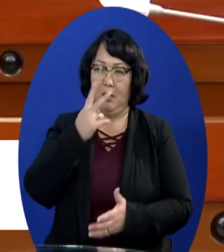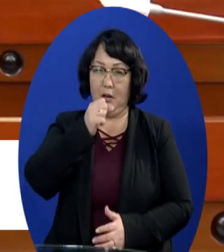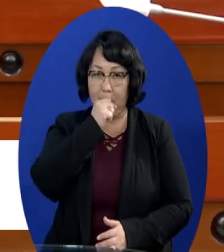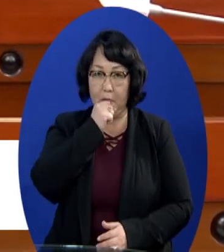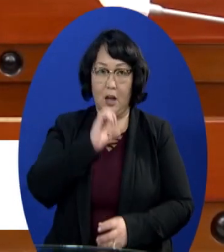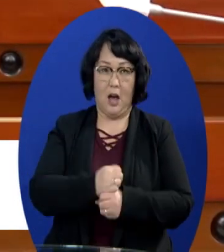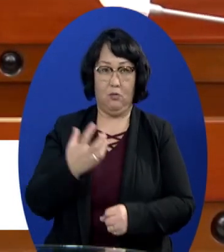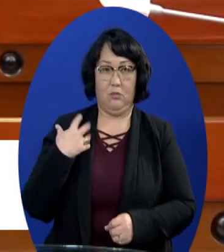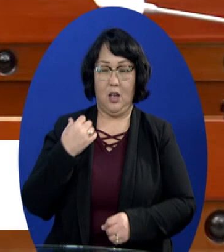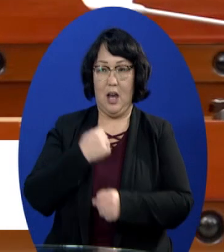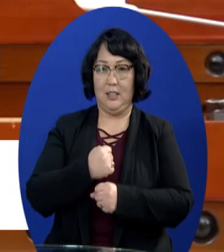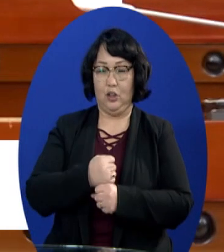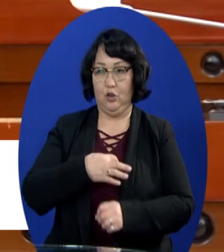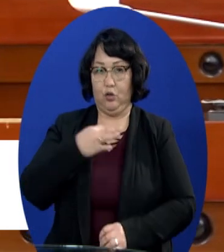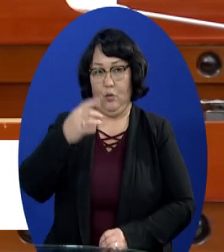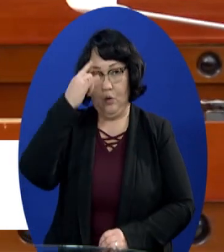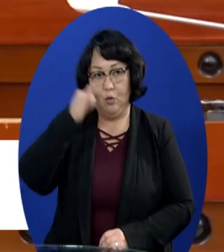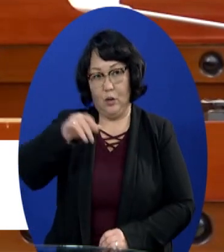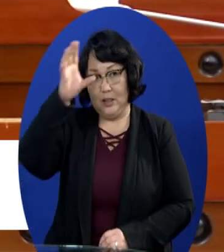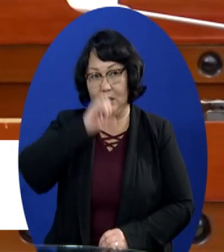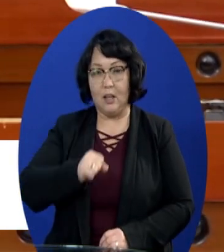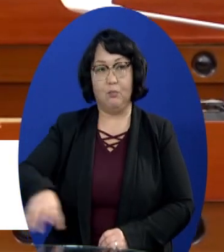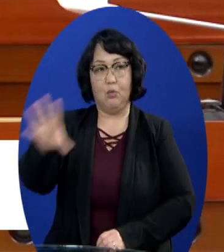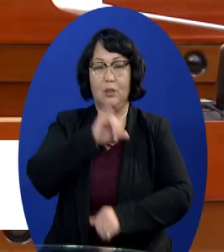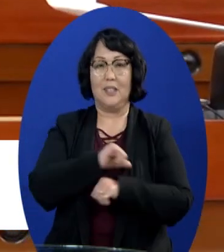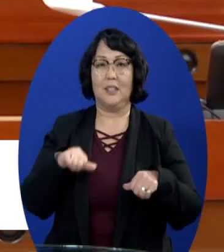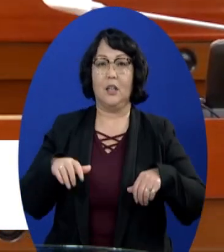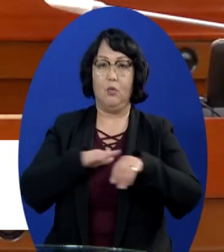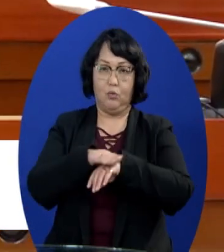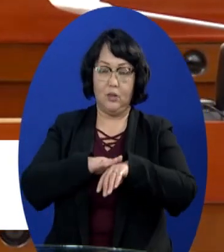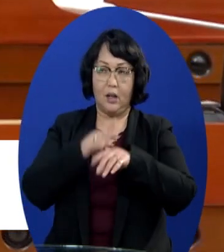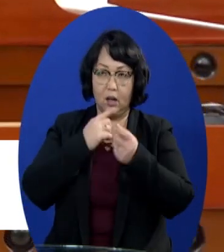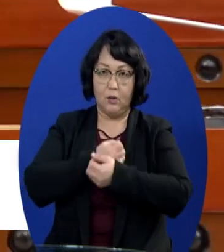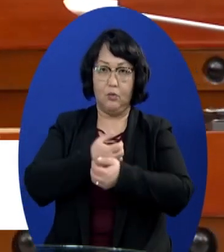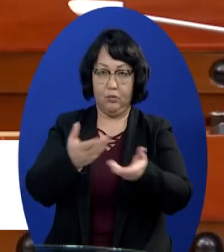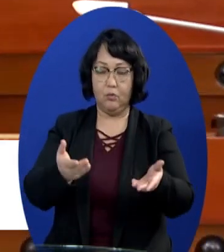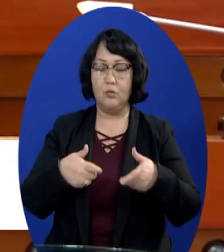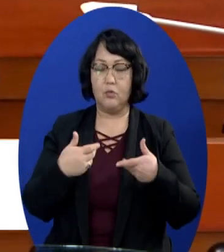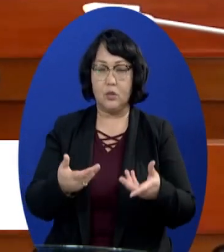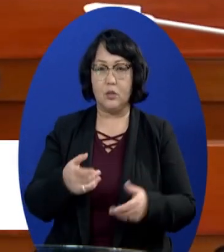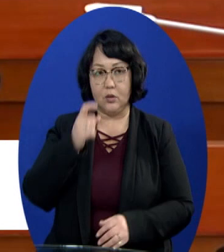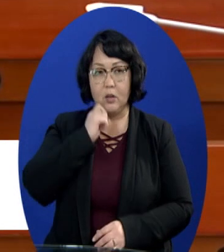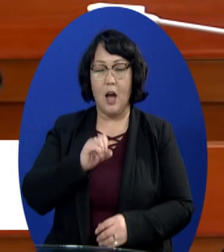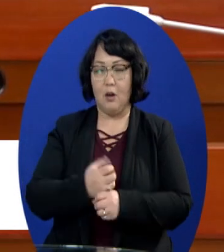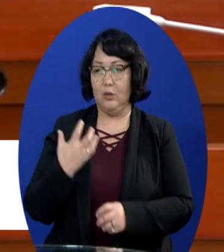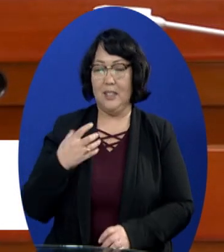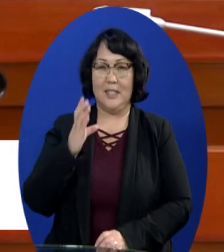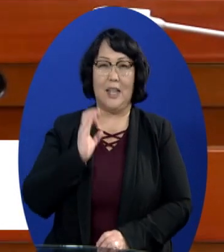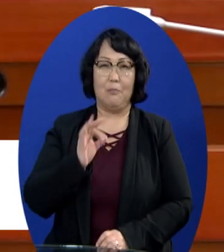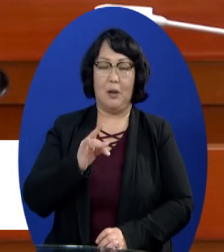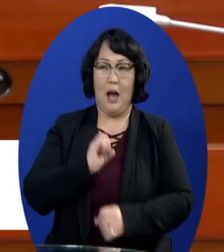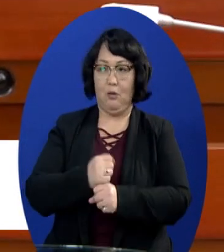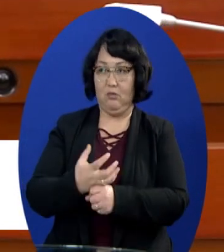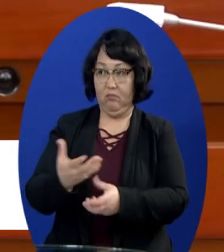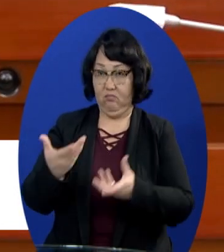Хариуцлагатай албан томилсон Монгол Улсын ерөнхий сайд нийт ард иргэдээсээ үйлчлэл хүсэж байна. Хариуцсан салбар даалгасан